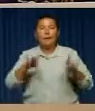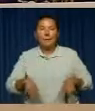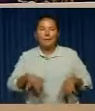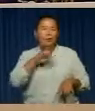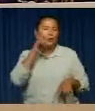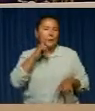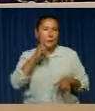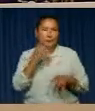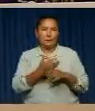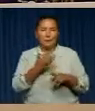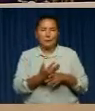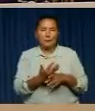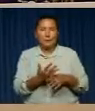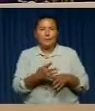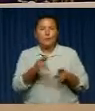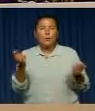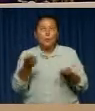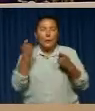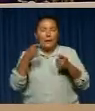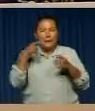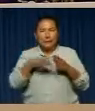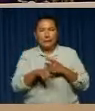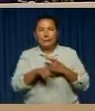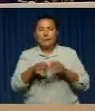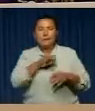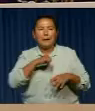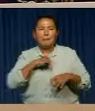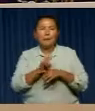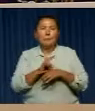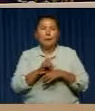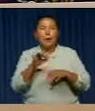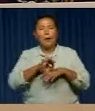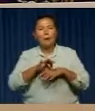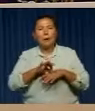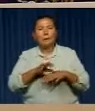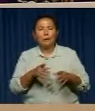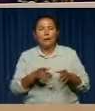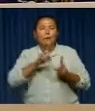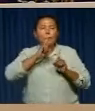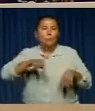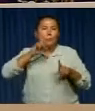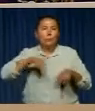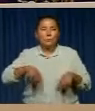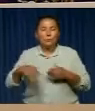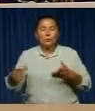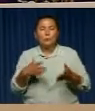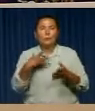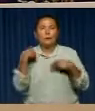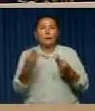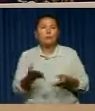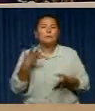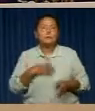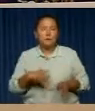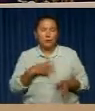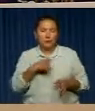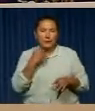жасырында түрде тойлар жасап жатқан десіп отыр. Өз-өзімізді алдап жатырық та, ауруды ары қарай өршітуіне біз жол беріп жатырмыз. Біз бұлай